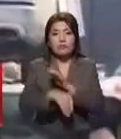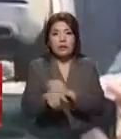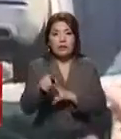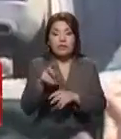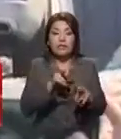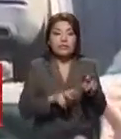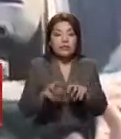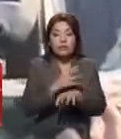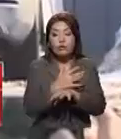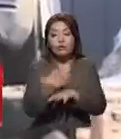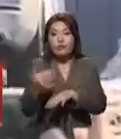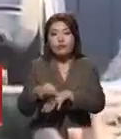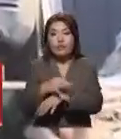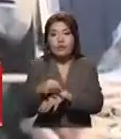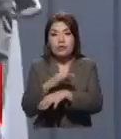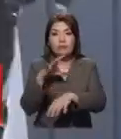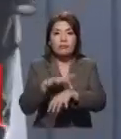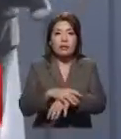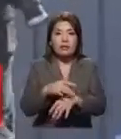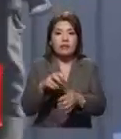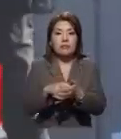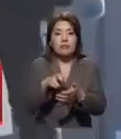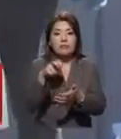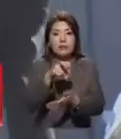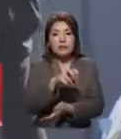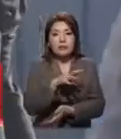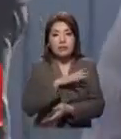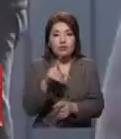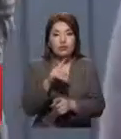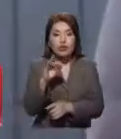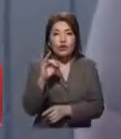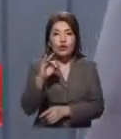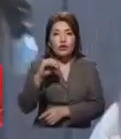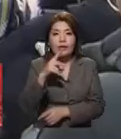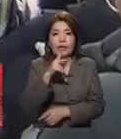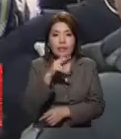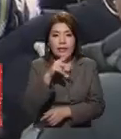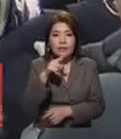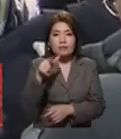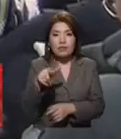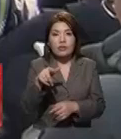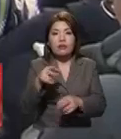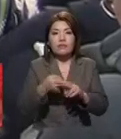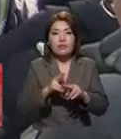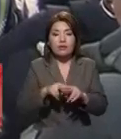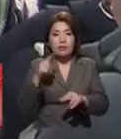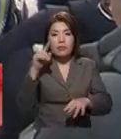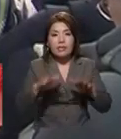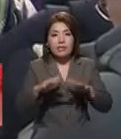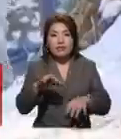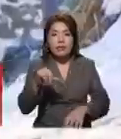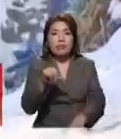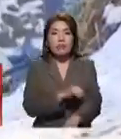начали после того, как его жена обнаружила предсмертную записку. Известно, что южнокорейский артист находился под следствием. Его подозревали в